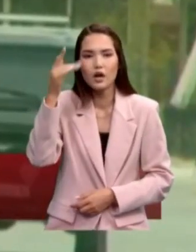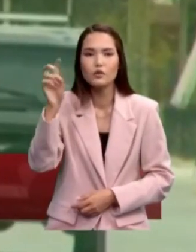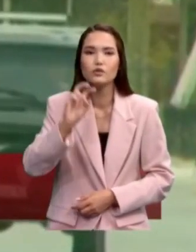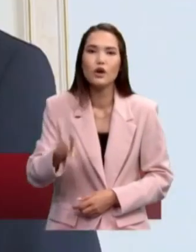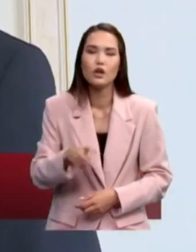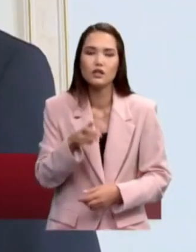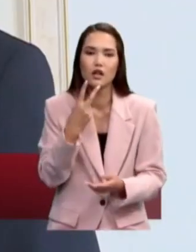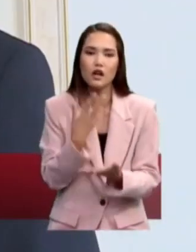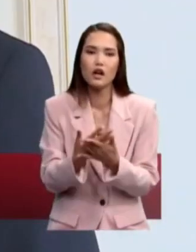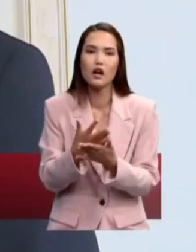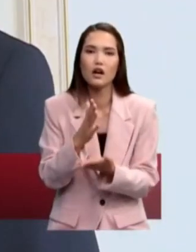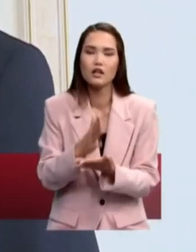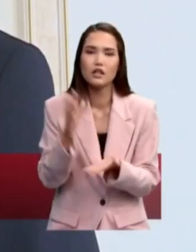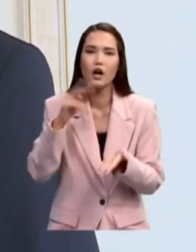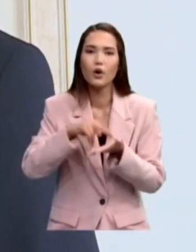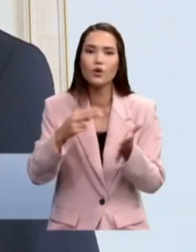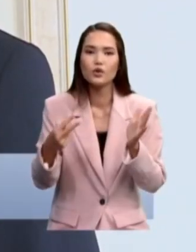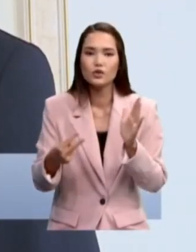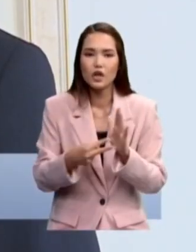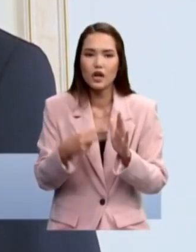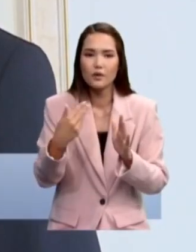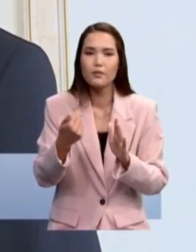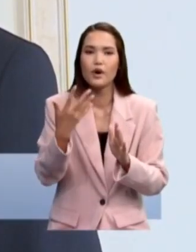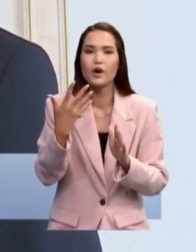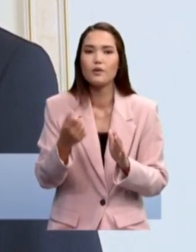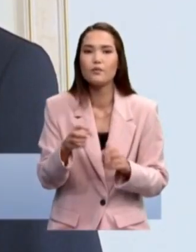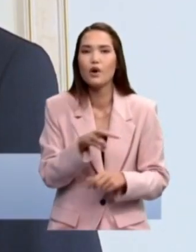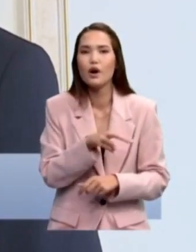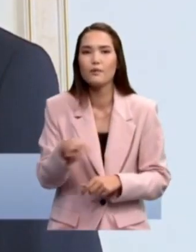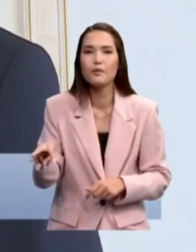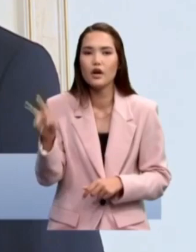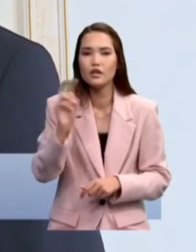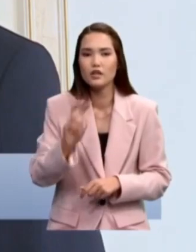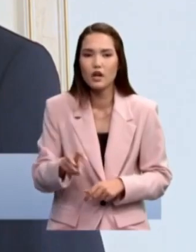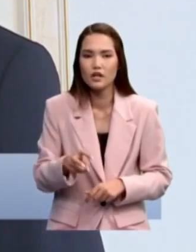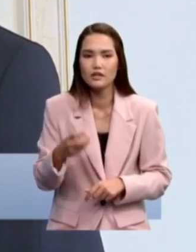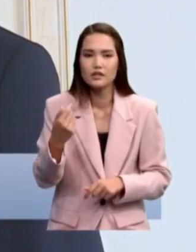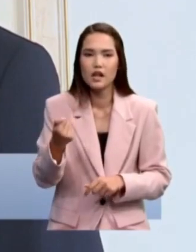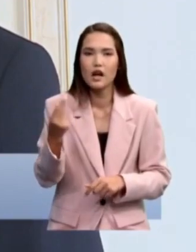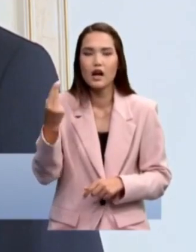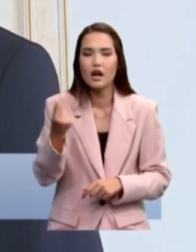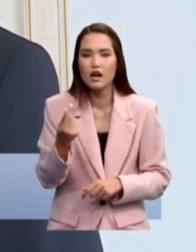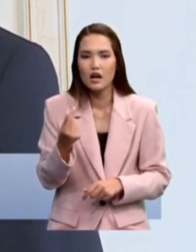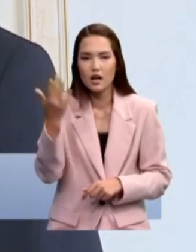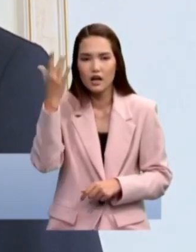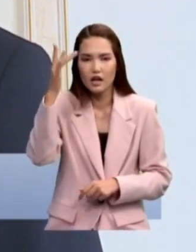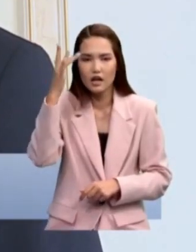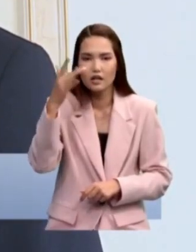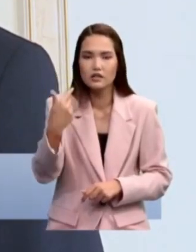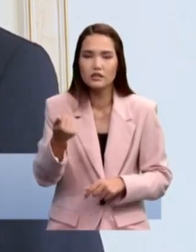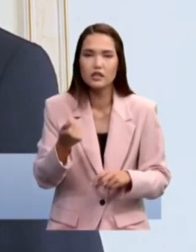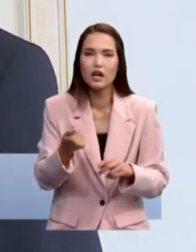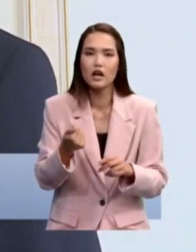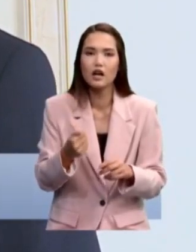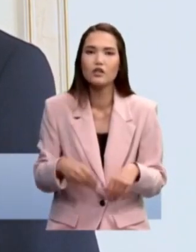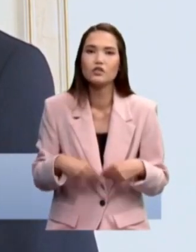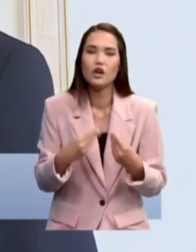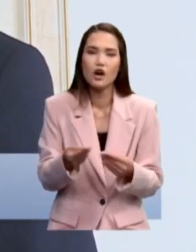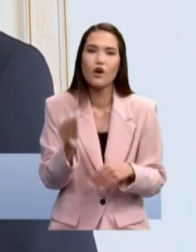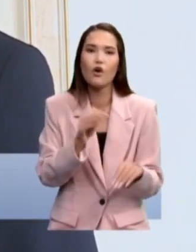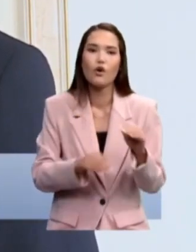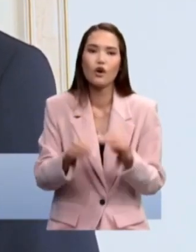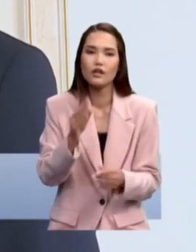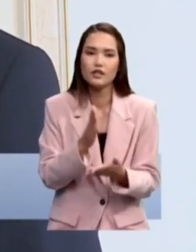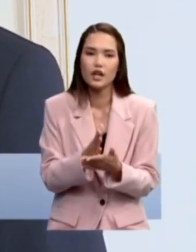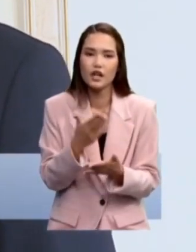құрайды. Жобаға шамамен 500 миллион доллар ақш долларынан астам құрайды. Теңгеге